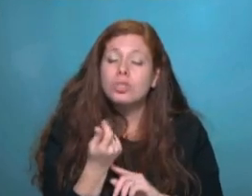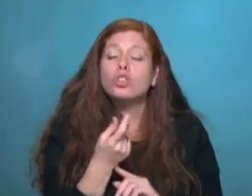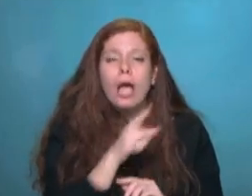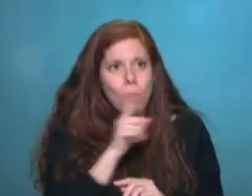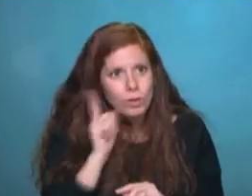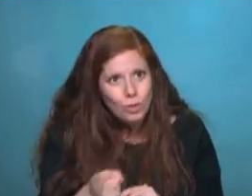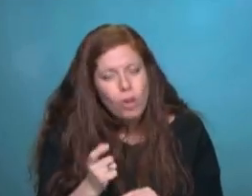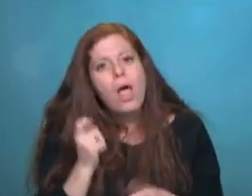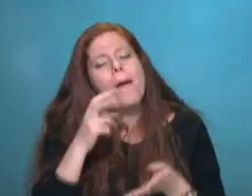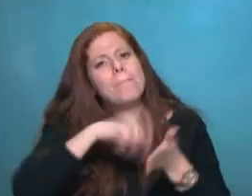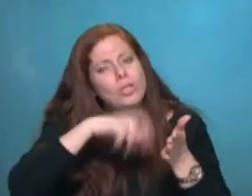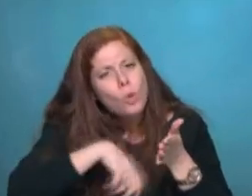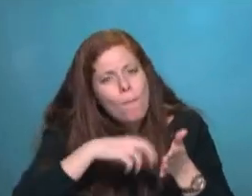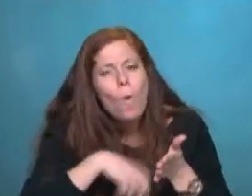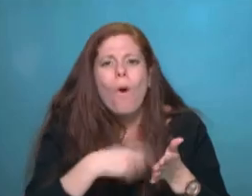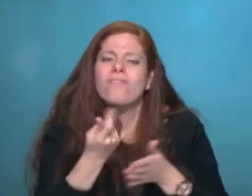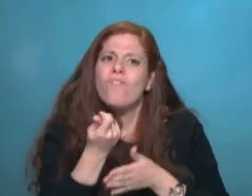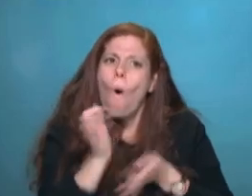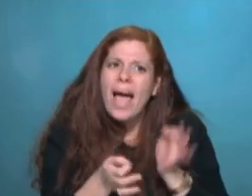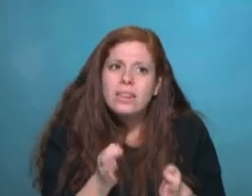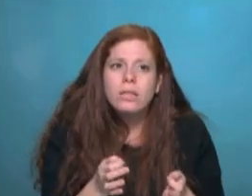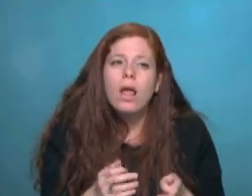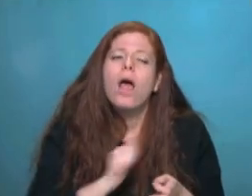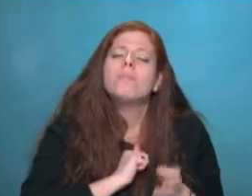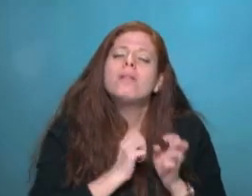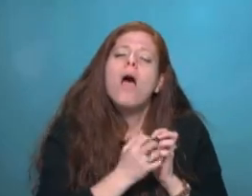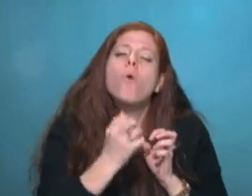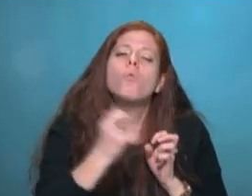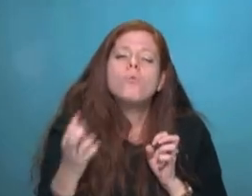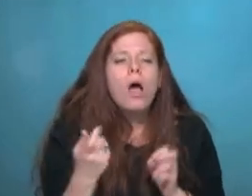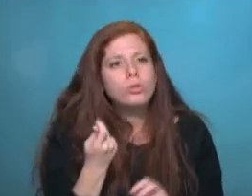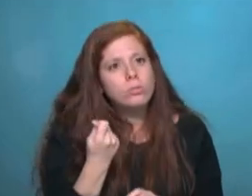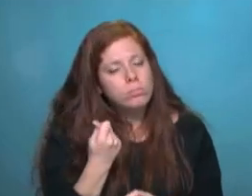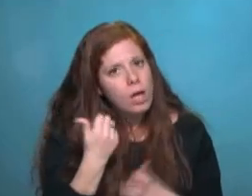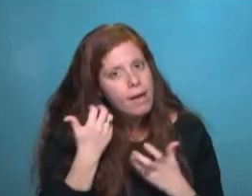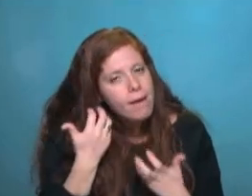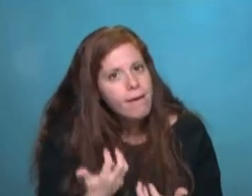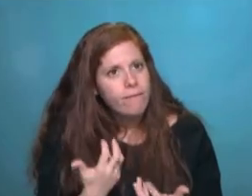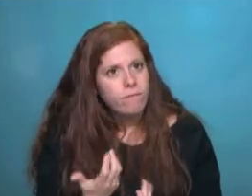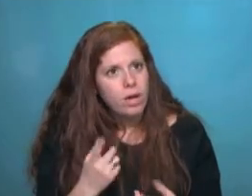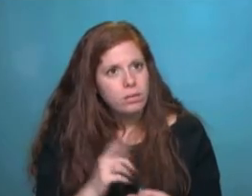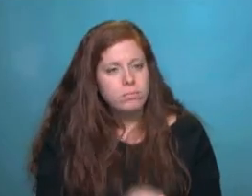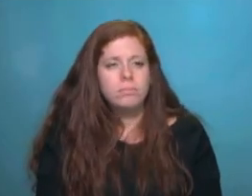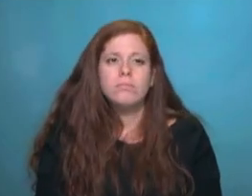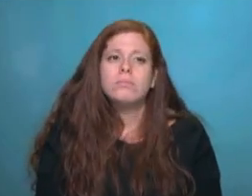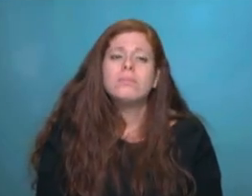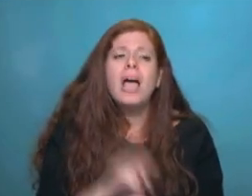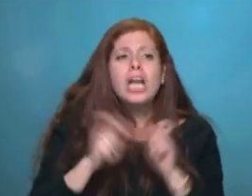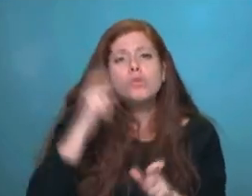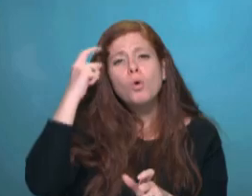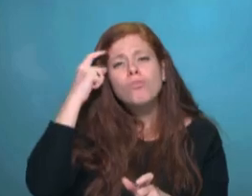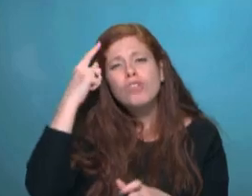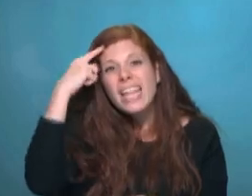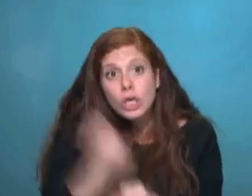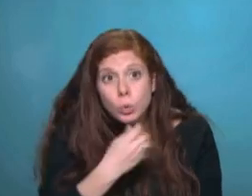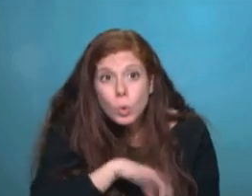בתשלום אגרות ושכר עורכי דין, להמתנה ארוכה יש מחיר כבד לעתים הרבה יותר. אנשים חושבים שההתעקשות